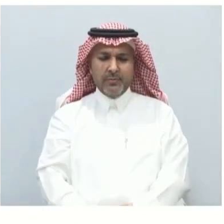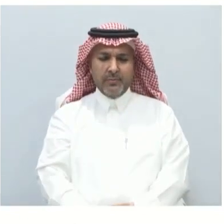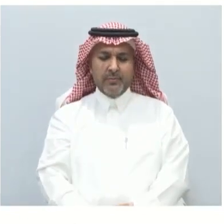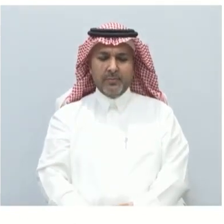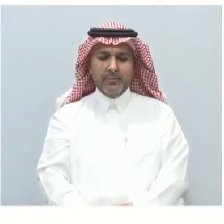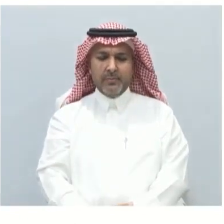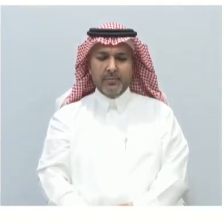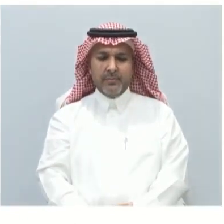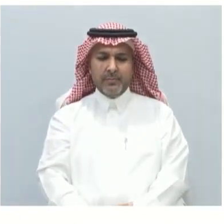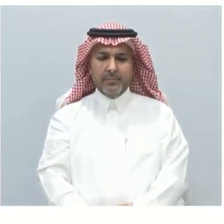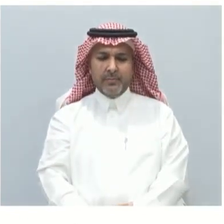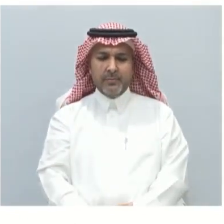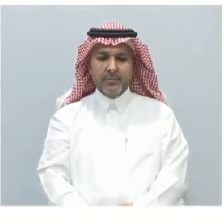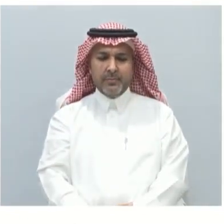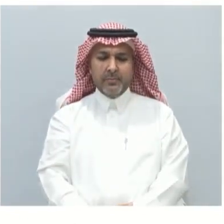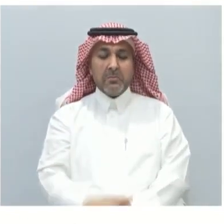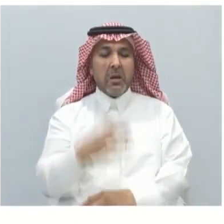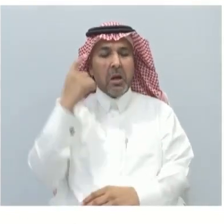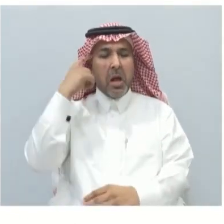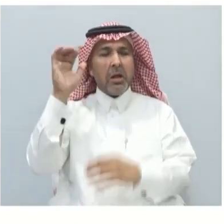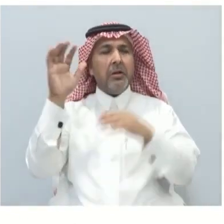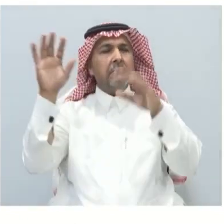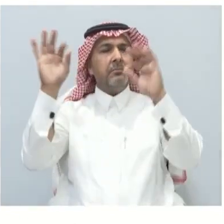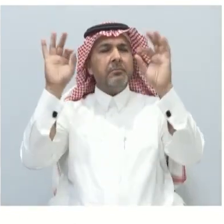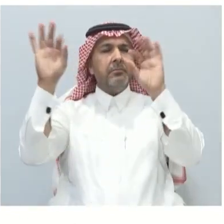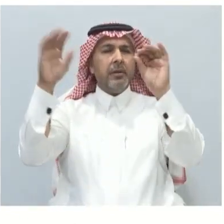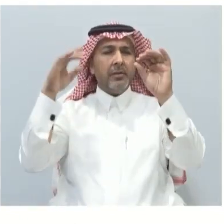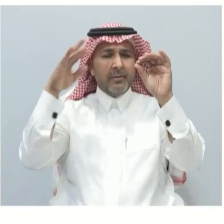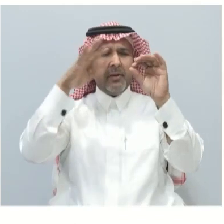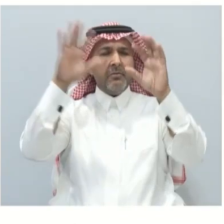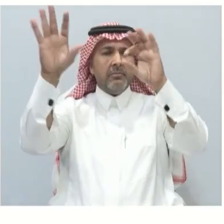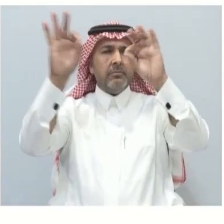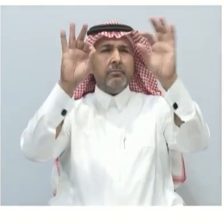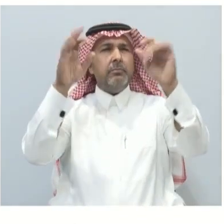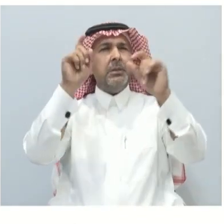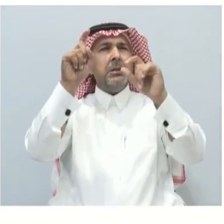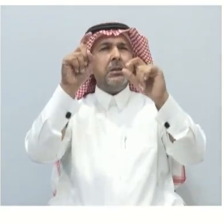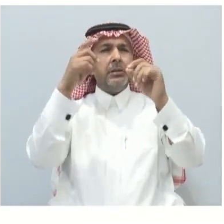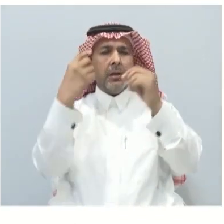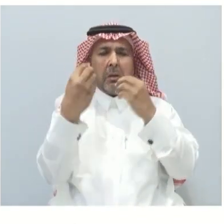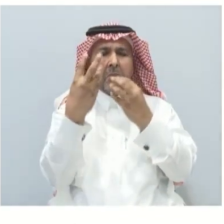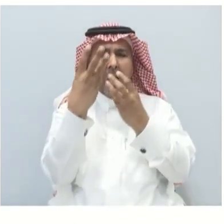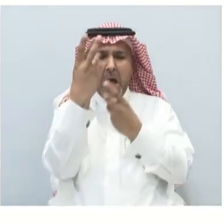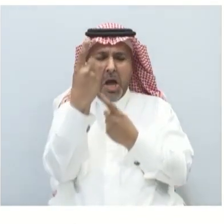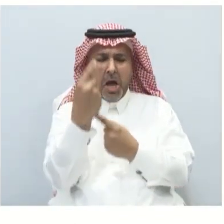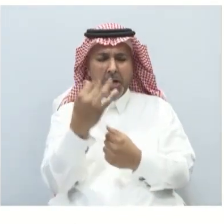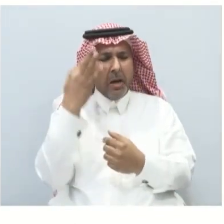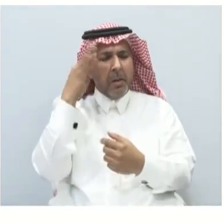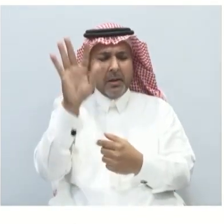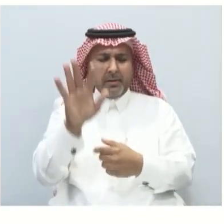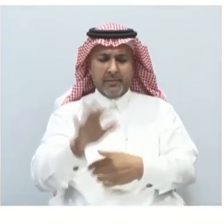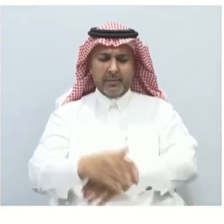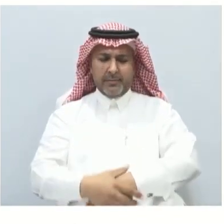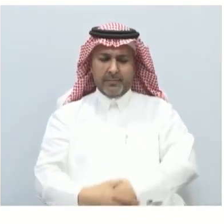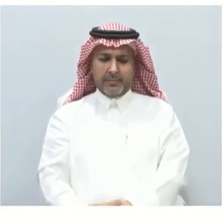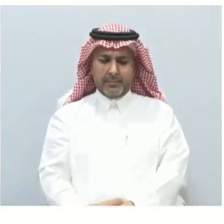انا كل ما عليه اسويه اني اخمن قيم اكس نخمن قيم الاكس ثم نحسب قيم الواي فنختار قيم من اكس وقيم